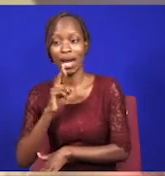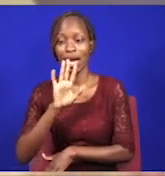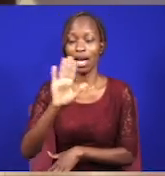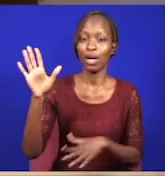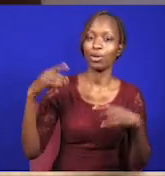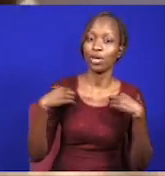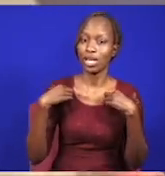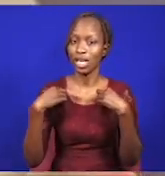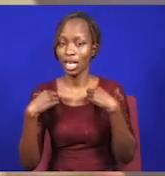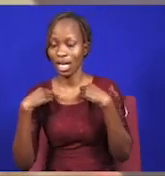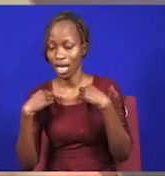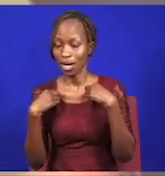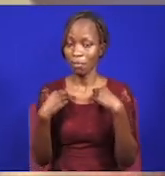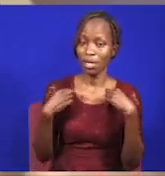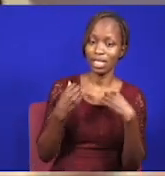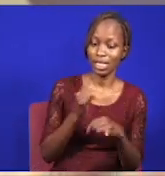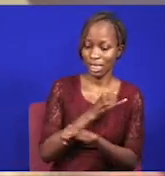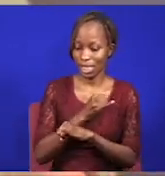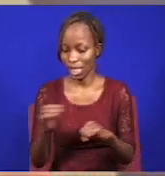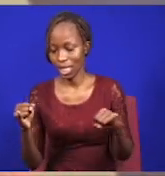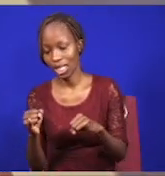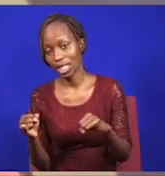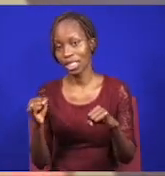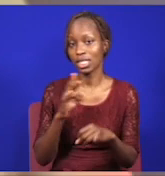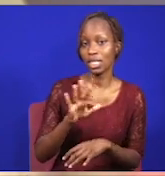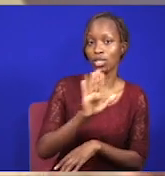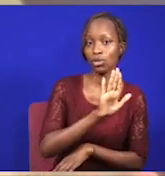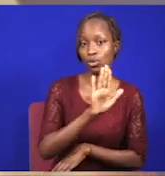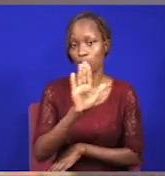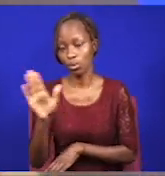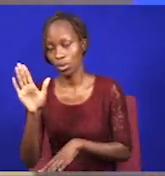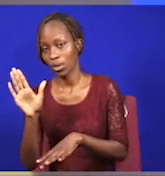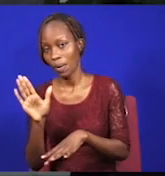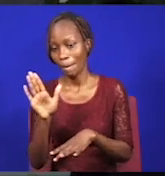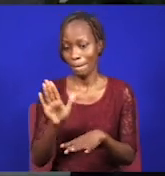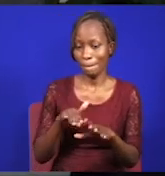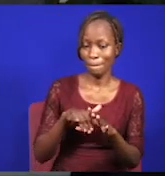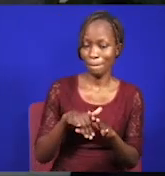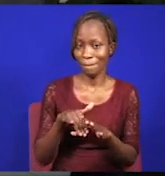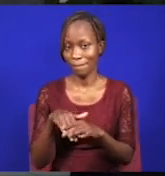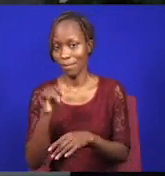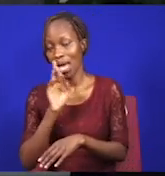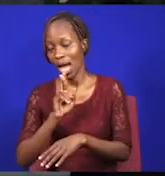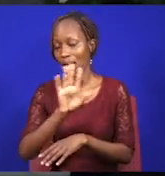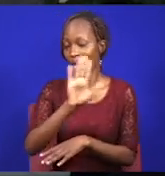ziwe safi uonye upe mdo